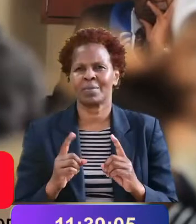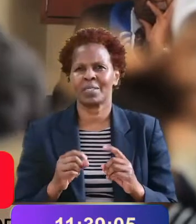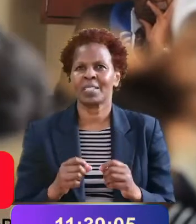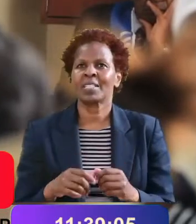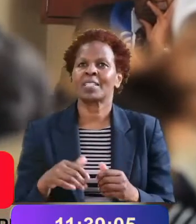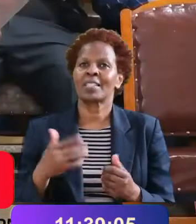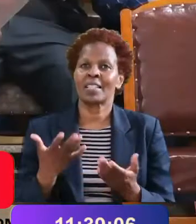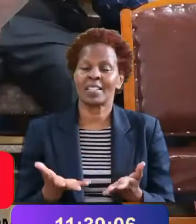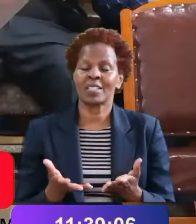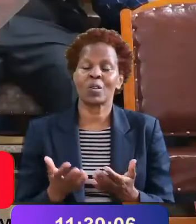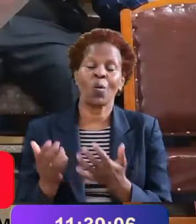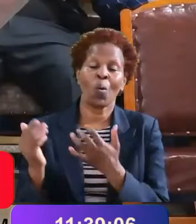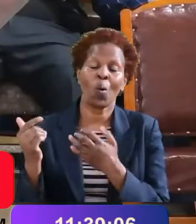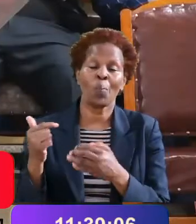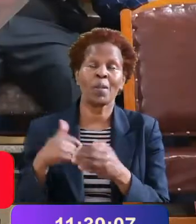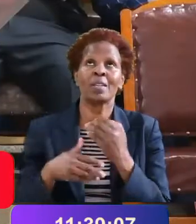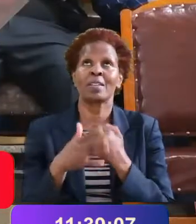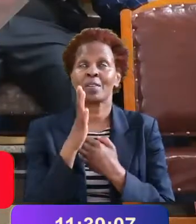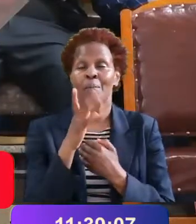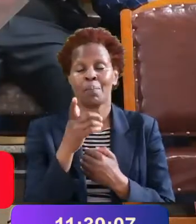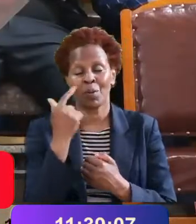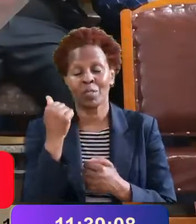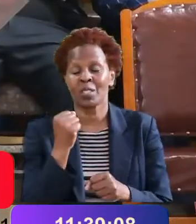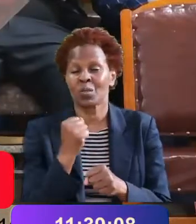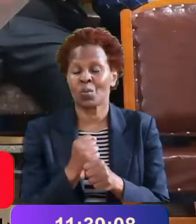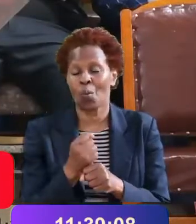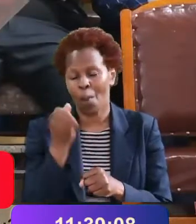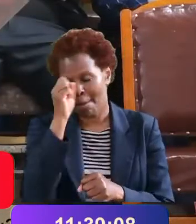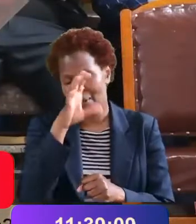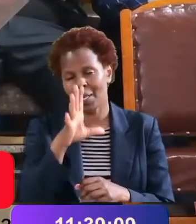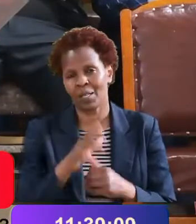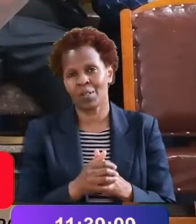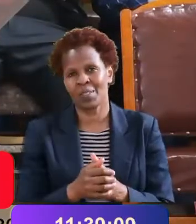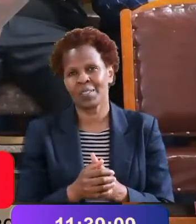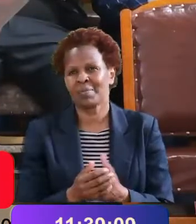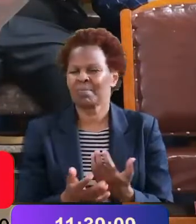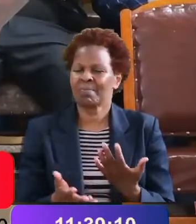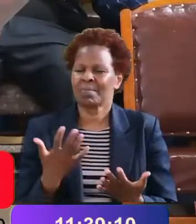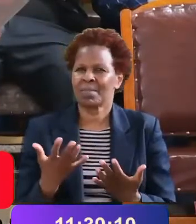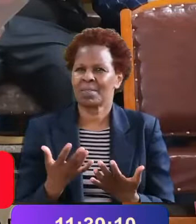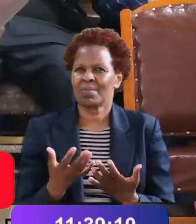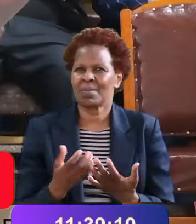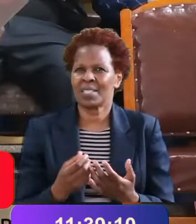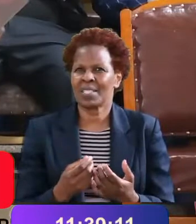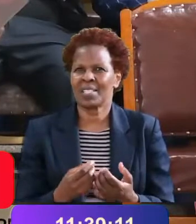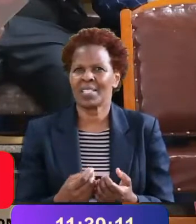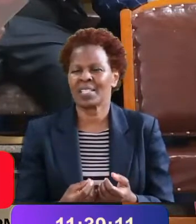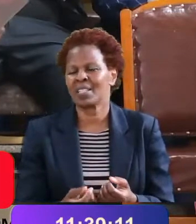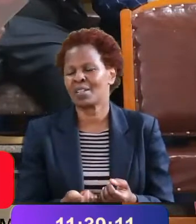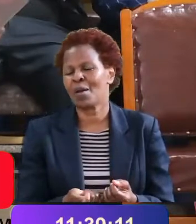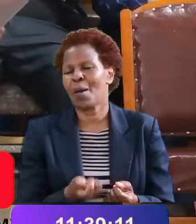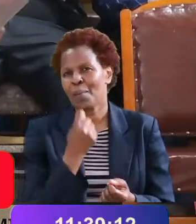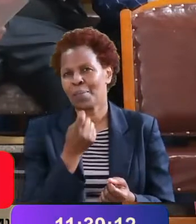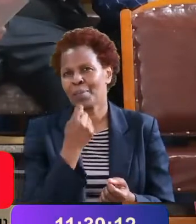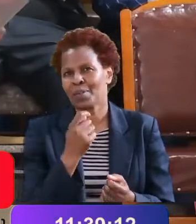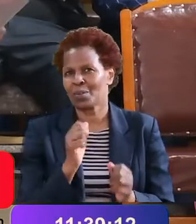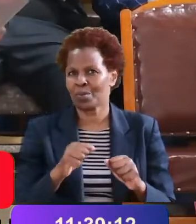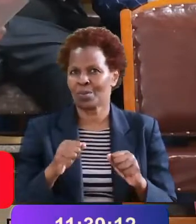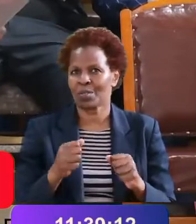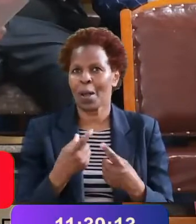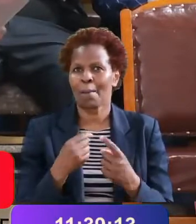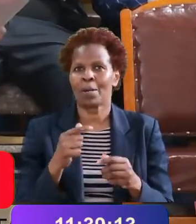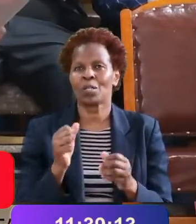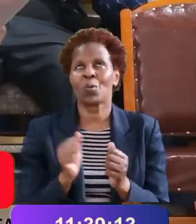always that hope because God can perform a miracle. Amen. It may not be medically possible, lakini kwa